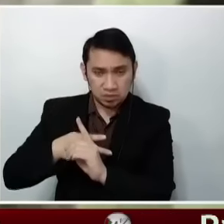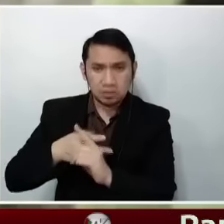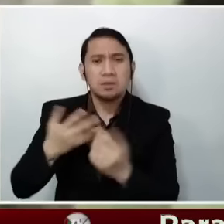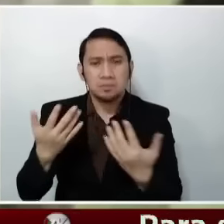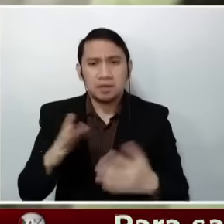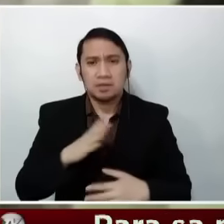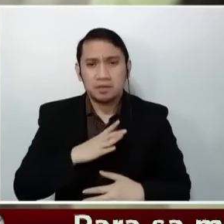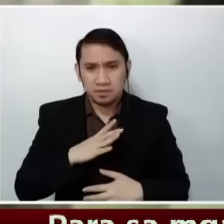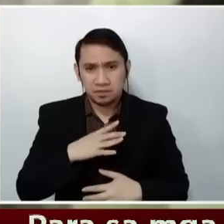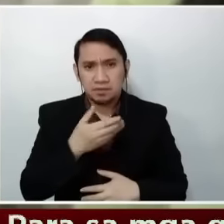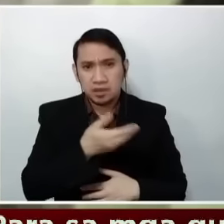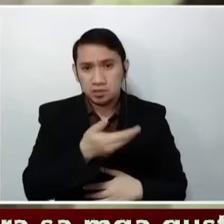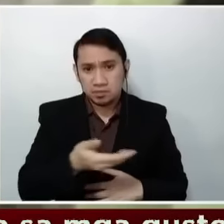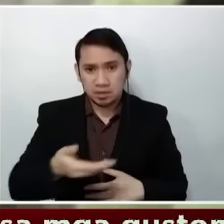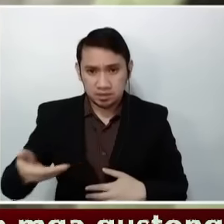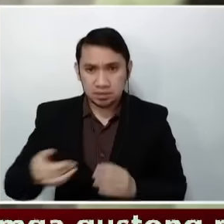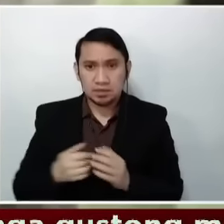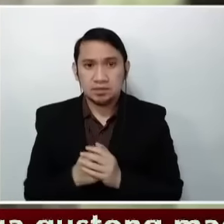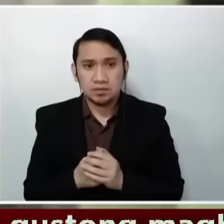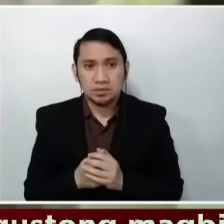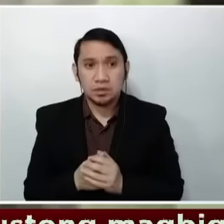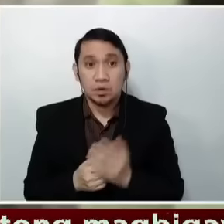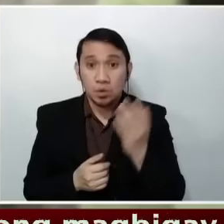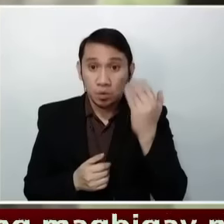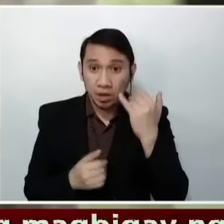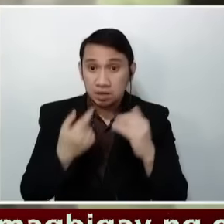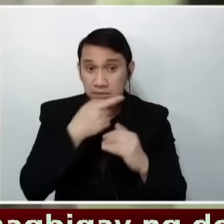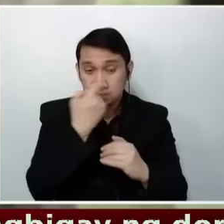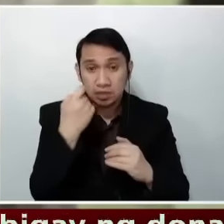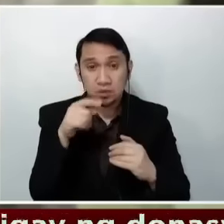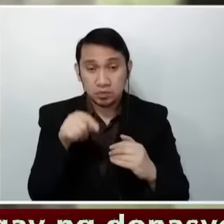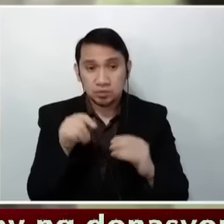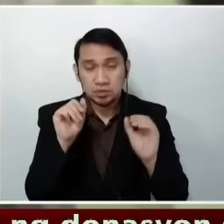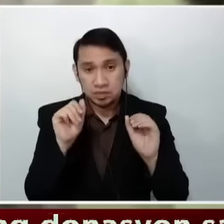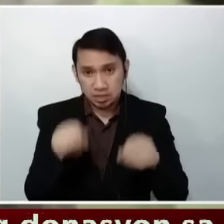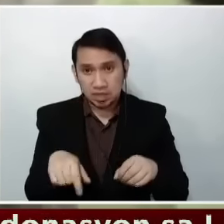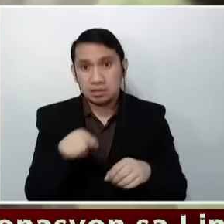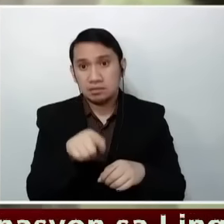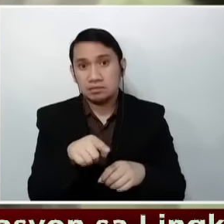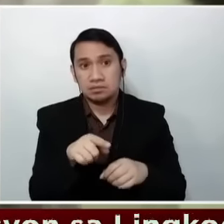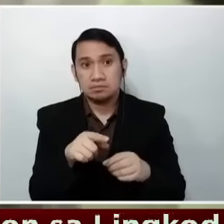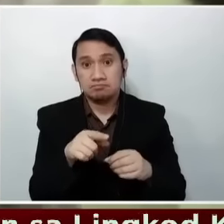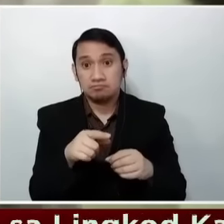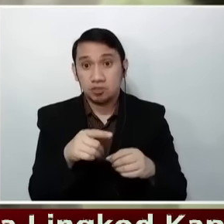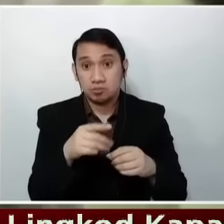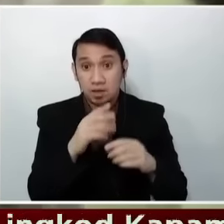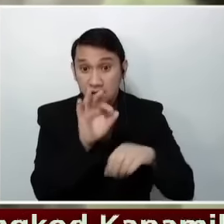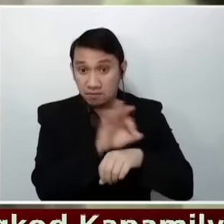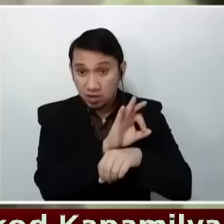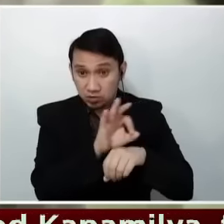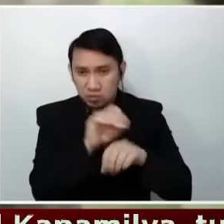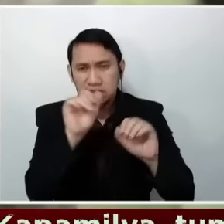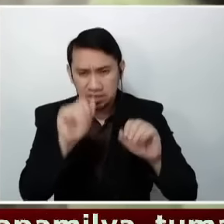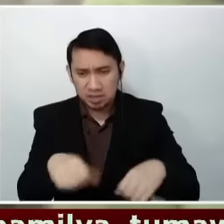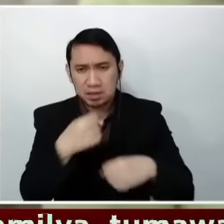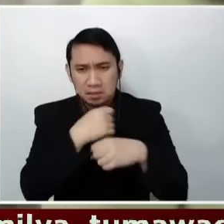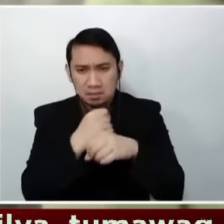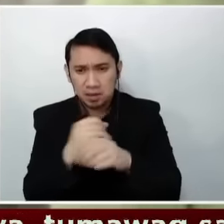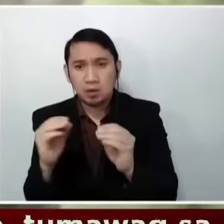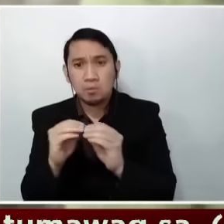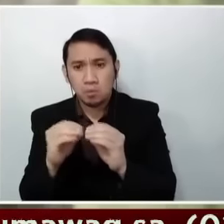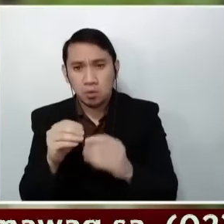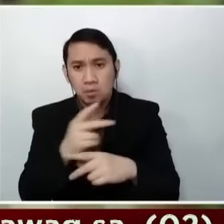yung supply natin. Kasi nga, ang manufacturers can produce more. Pagka kinakailangan, kaya nilang magdagdag